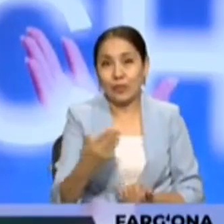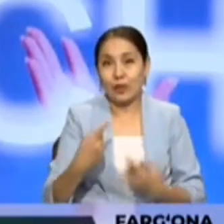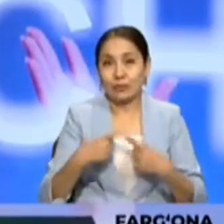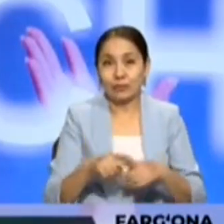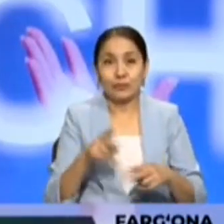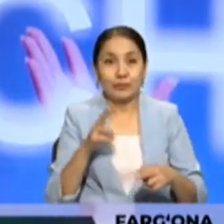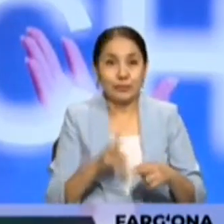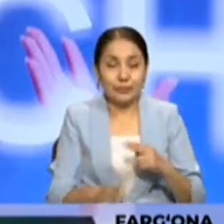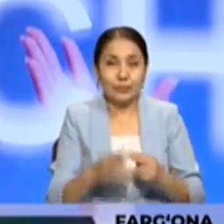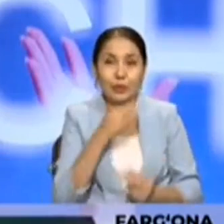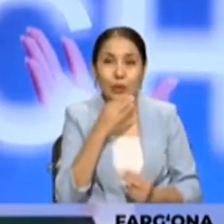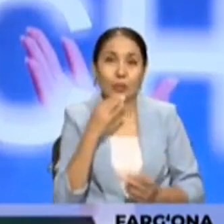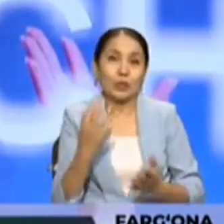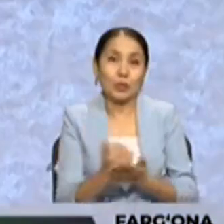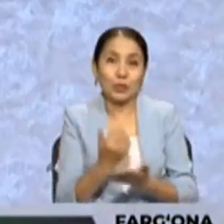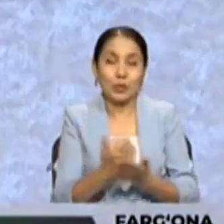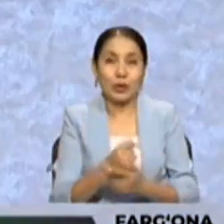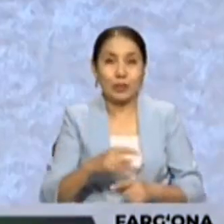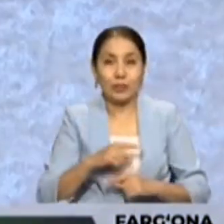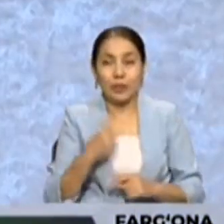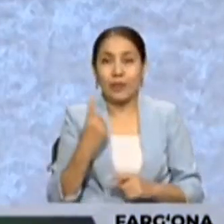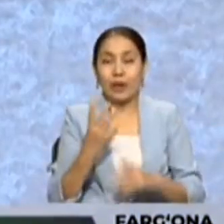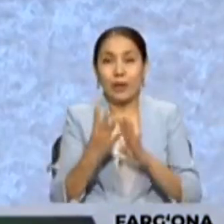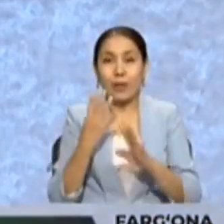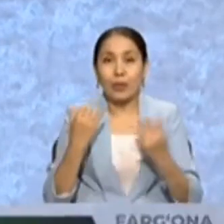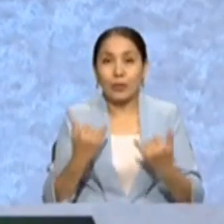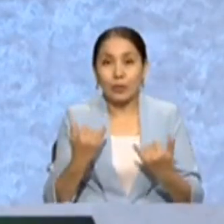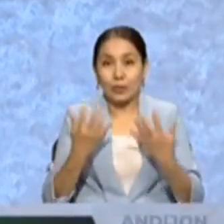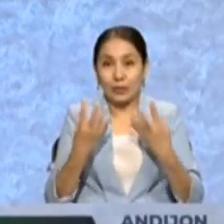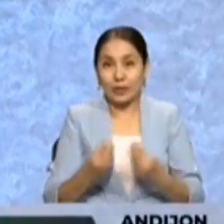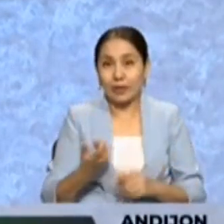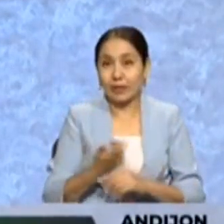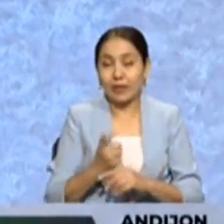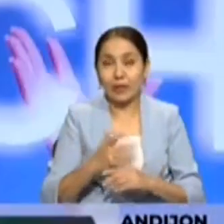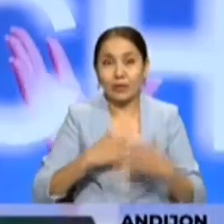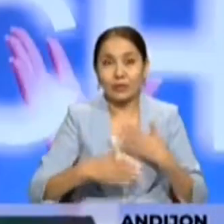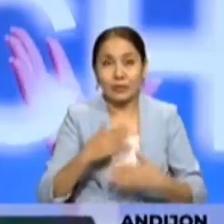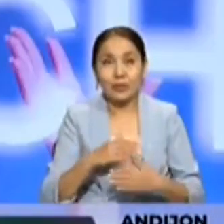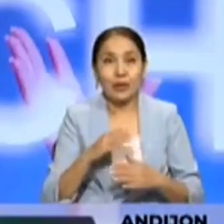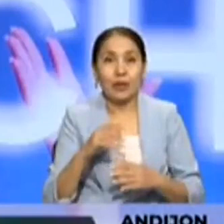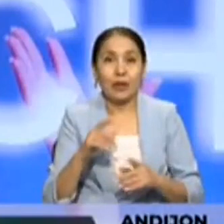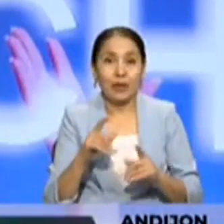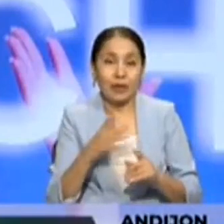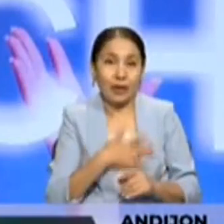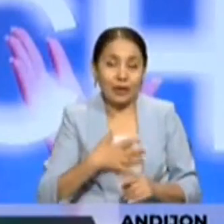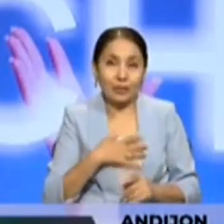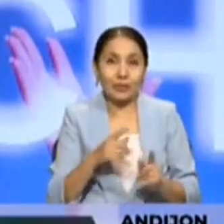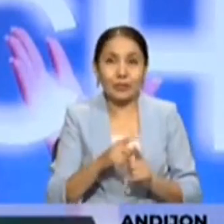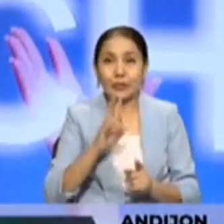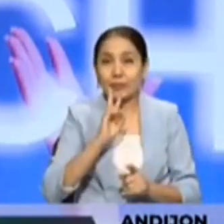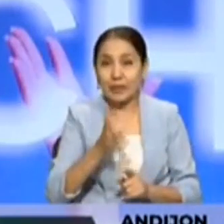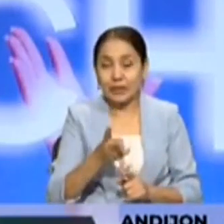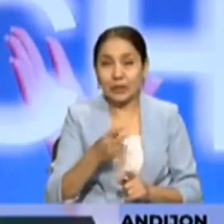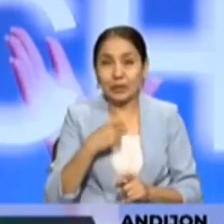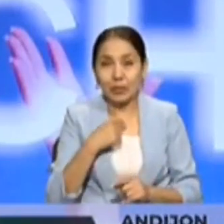litseyimizni bitirib, ko'p yutuqlarga erishdi. Avvalambor bugungi kun men uchun nafaqat xursandchilik, balki qayg'u kunidir, chunki men 2 yil davomida